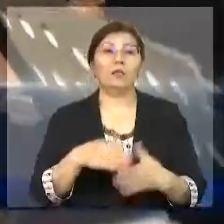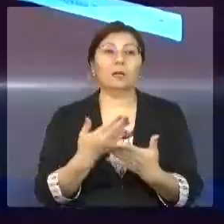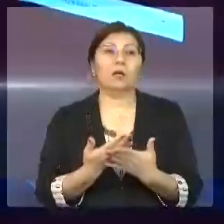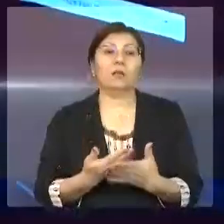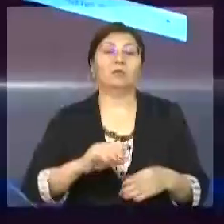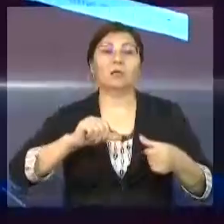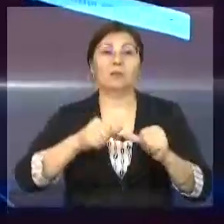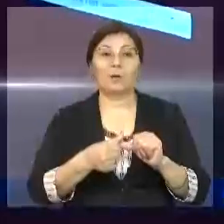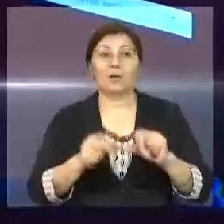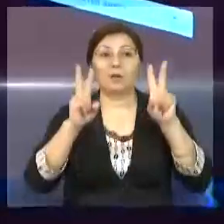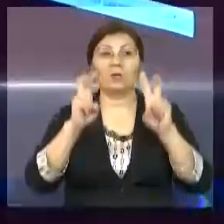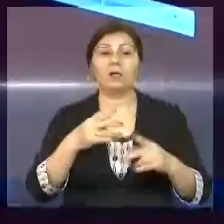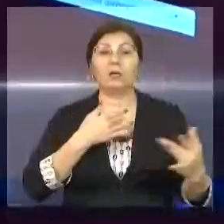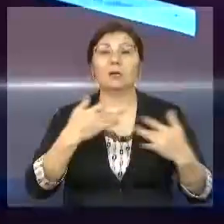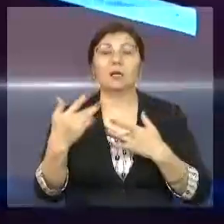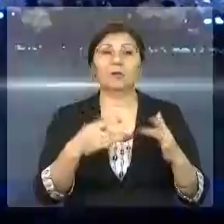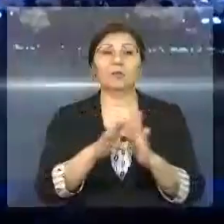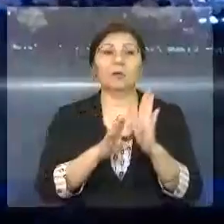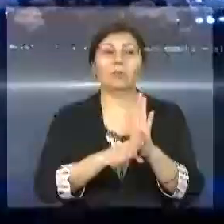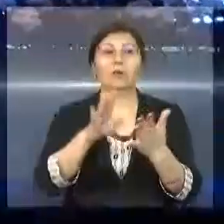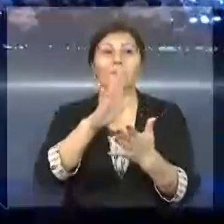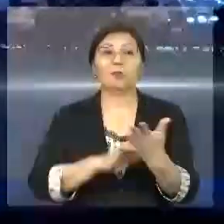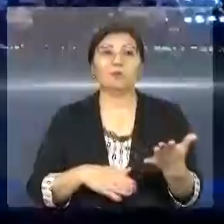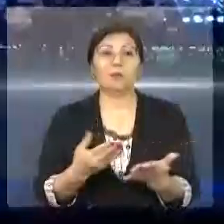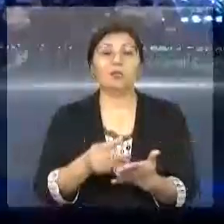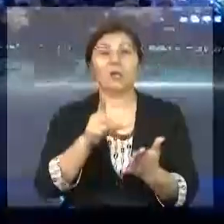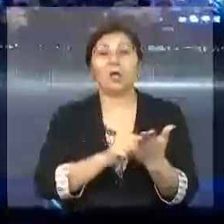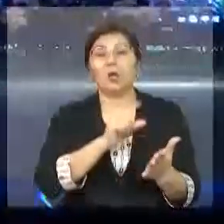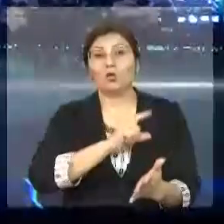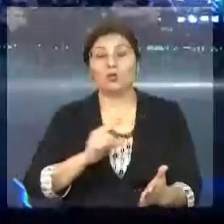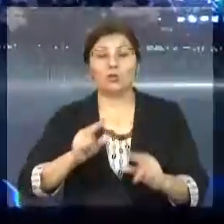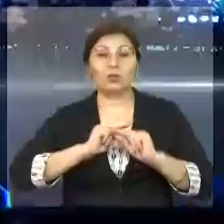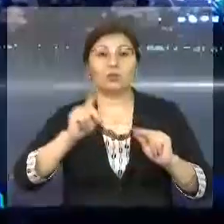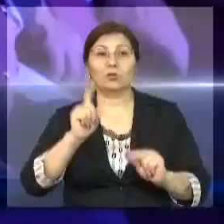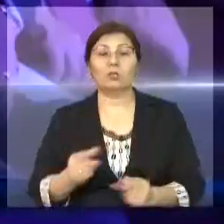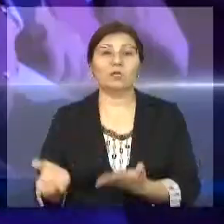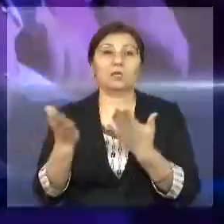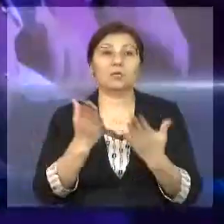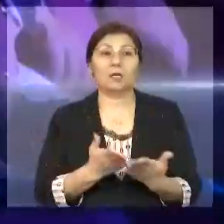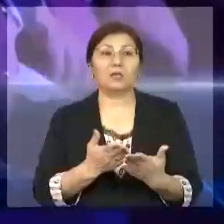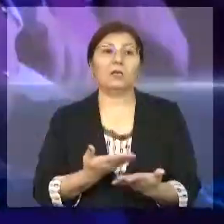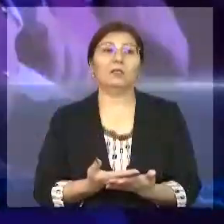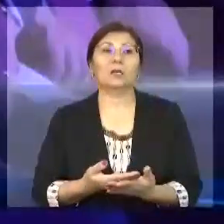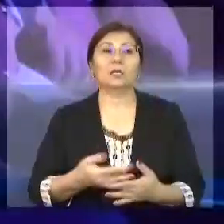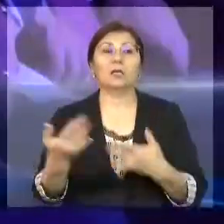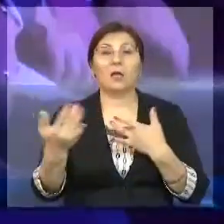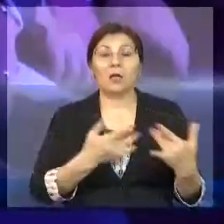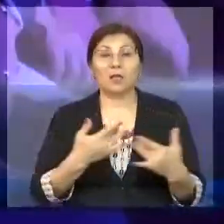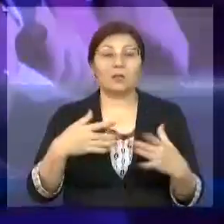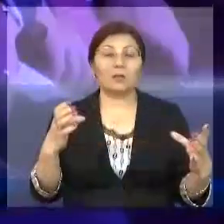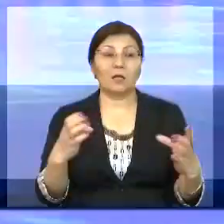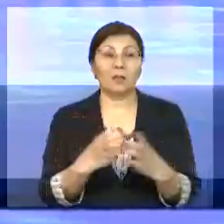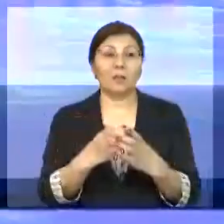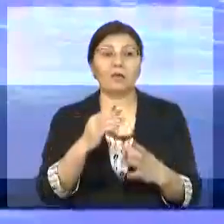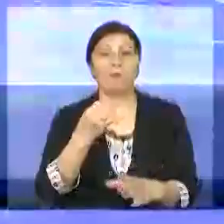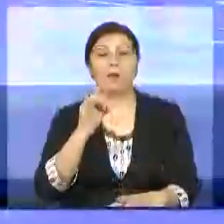атты концерттік бағдарламамен жалғасты. Шараға білім саласының ардагерлерімен ұстаздар шақырылды. Мерекеде камералық оркестр концерт залының